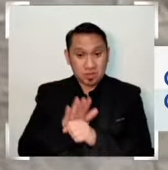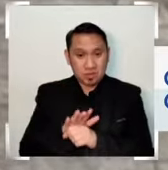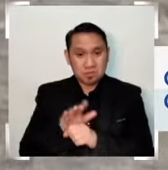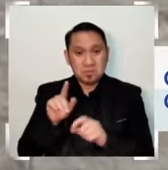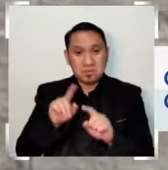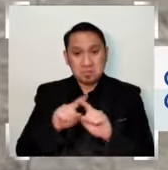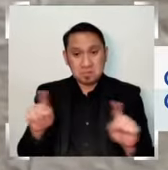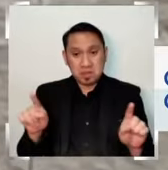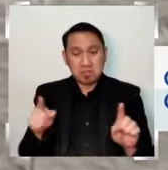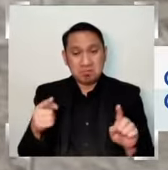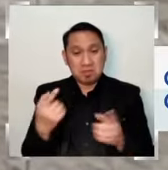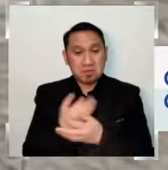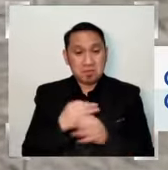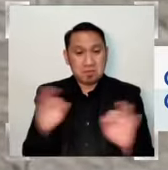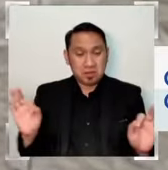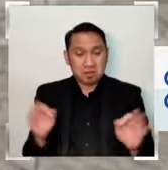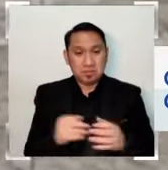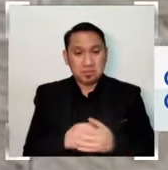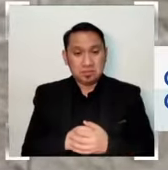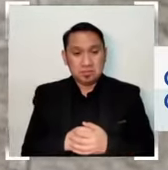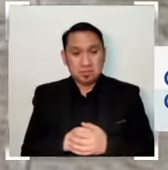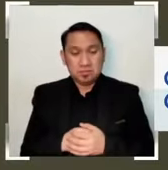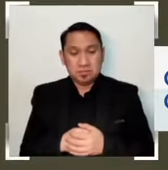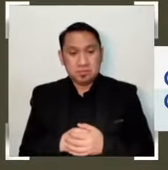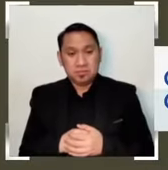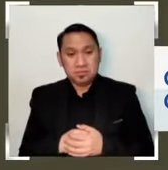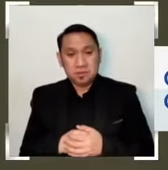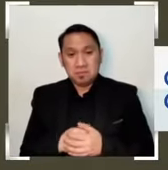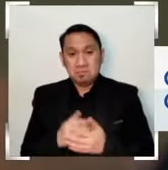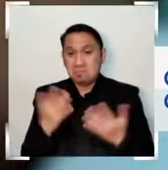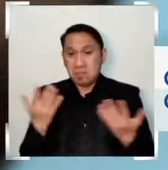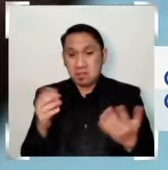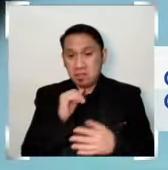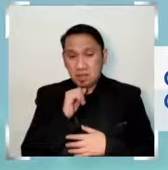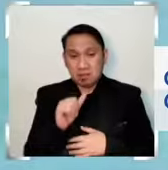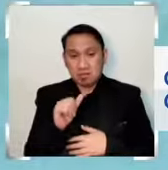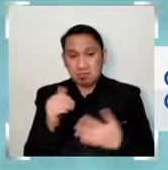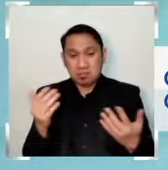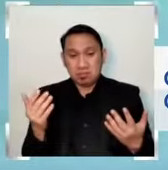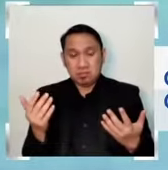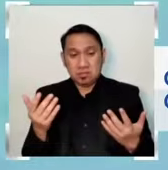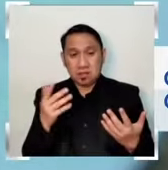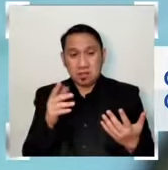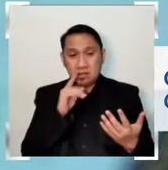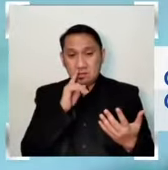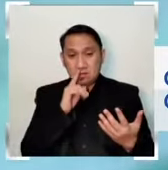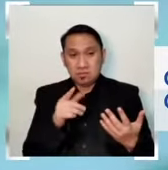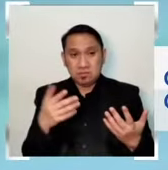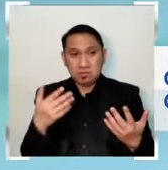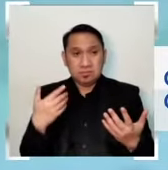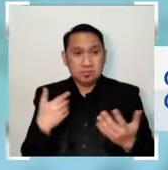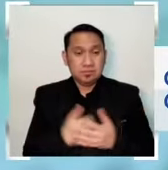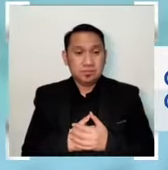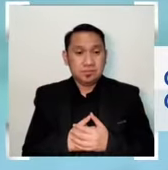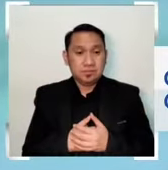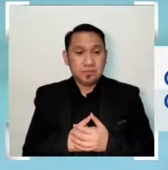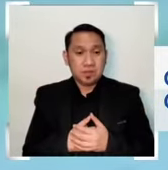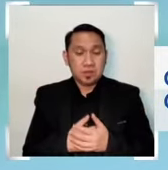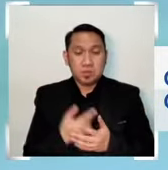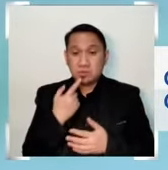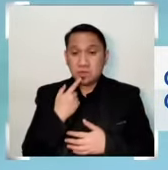daw sa unang siniguro ng abogado ng embahada. Hindi siya nakulong. Nakalabas siya yun. Samantalang sabi niya sa akin